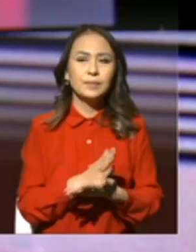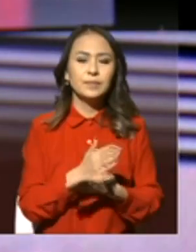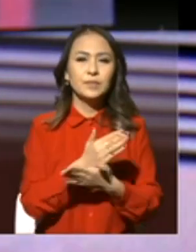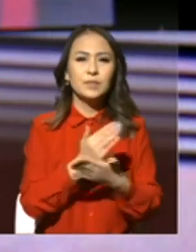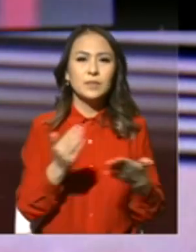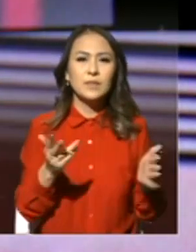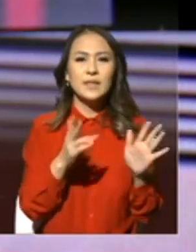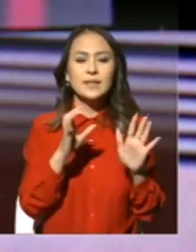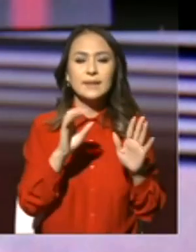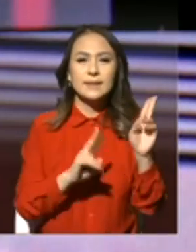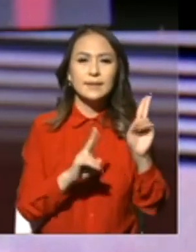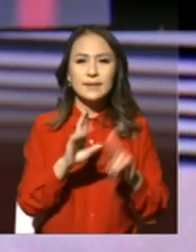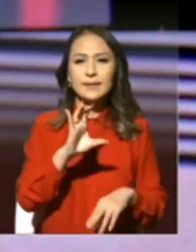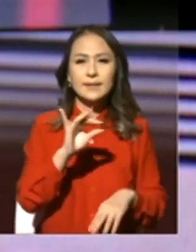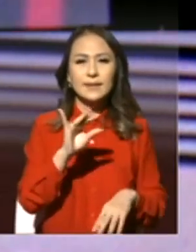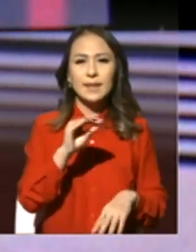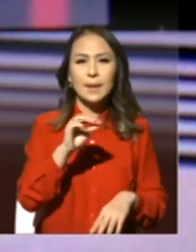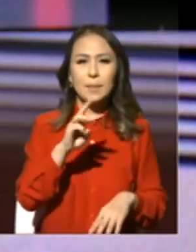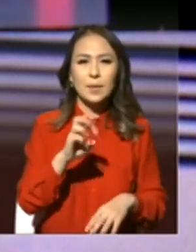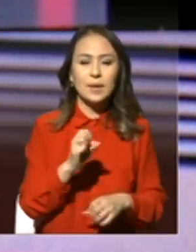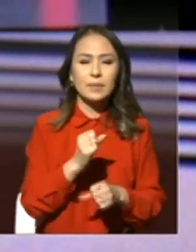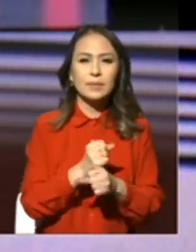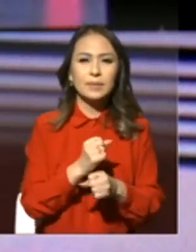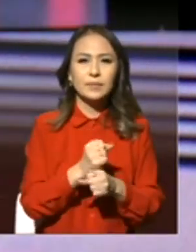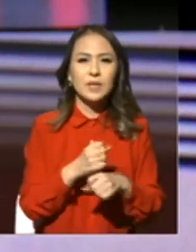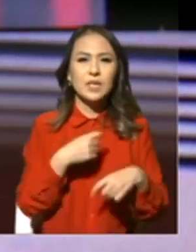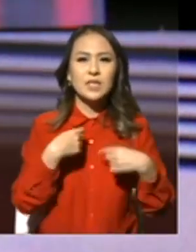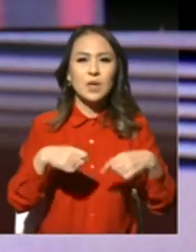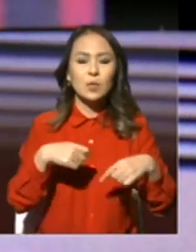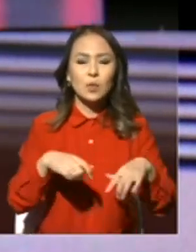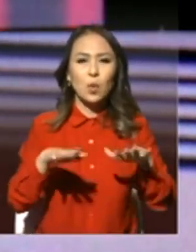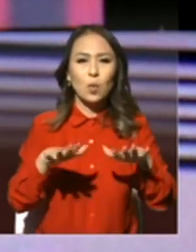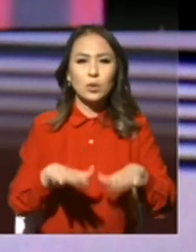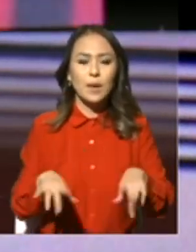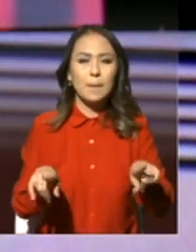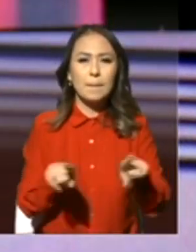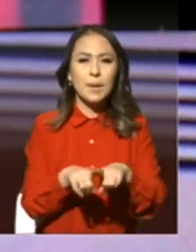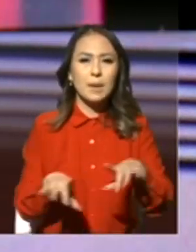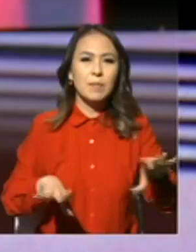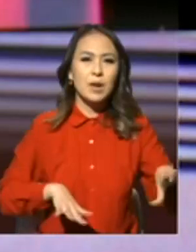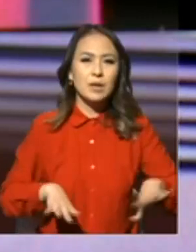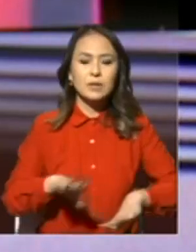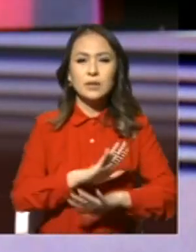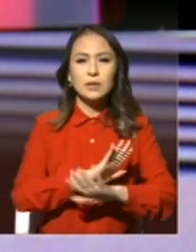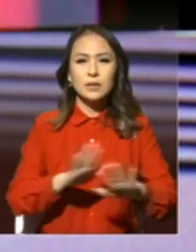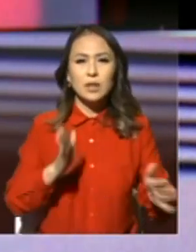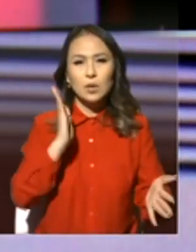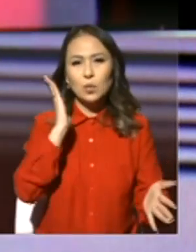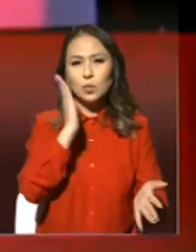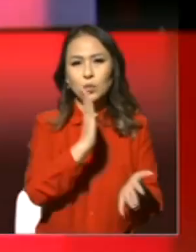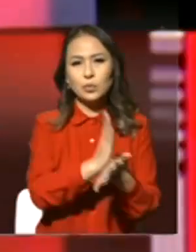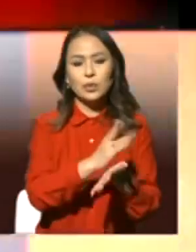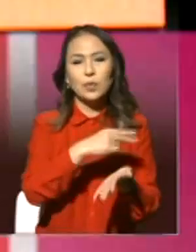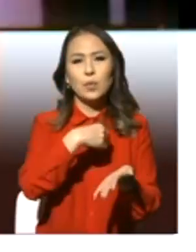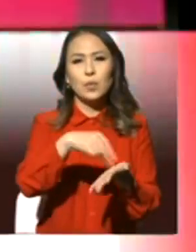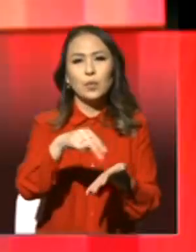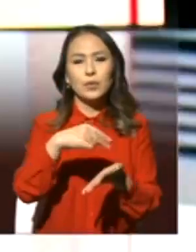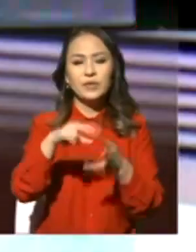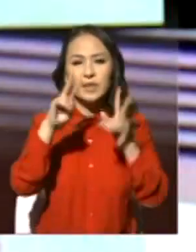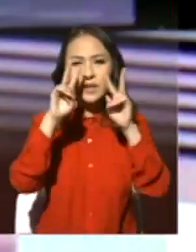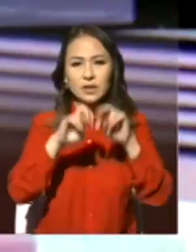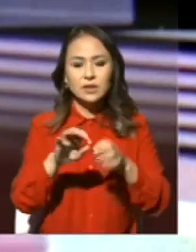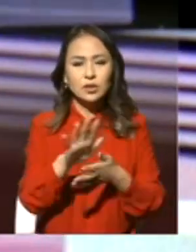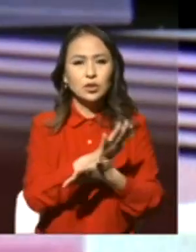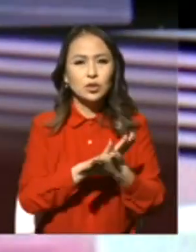оларда системасы бар. Олар ана сауда орындардан, базардан алмайды продукциясын. Олар тура өндірушілерден алады. Оны тексеру үшін